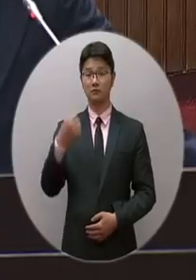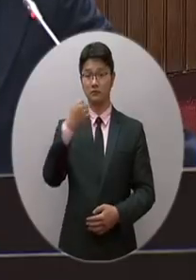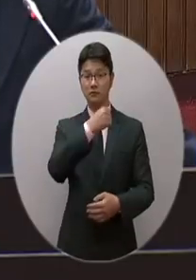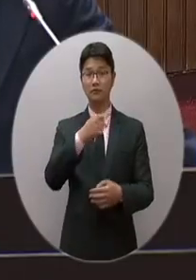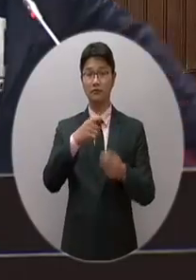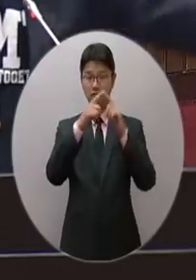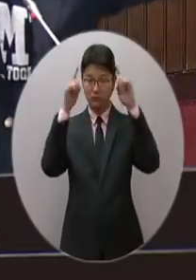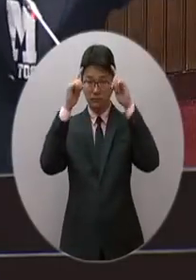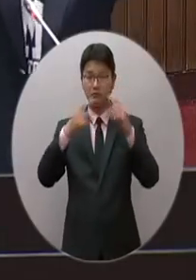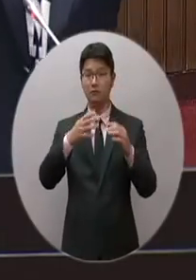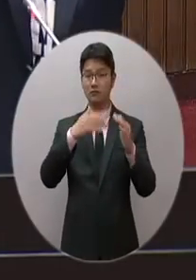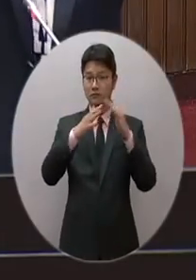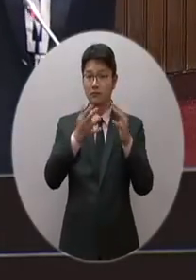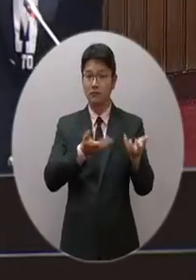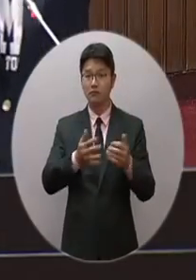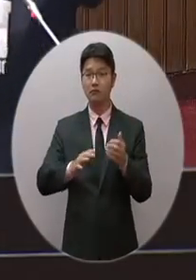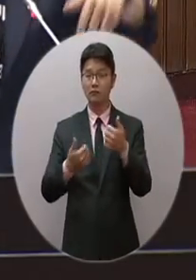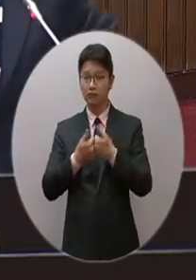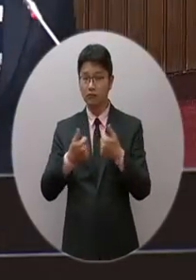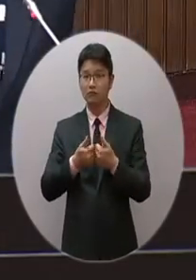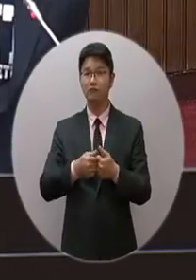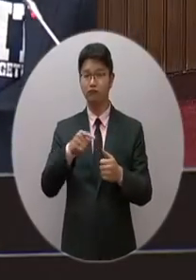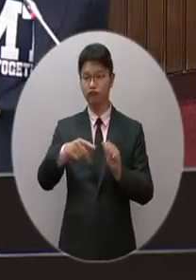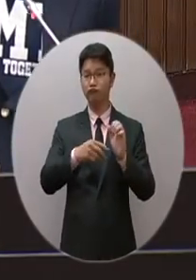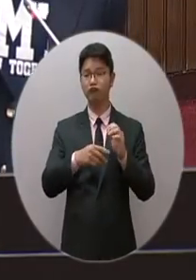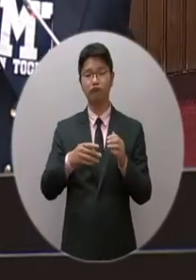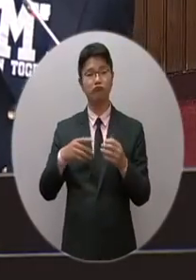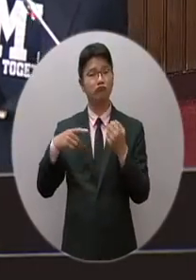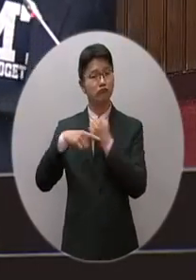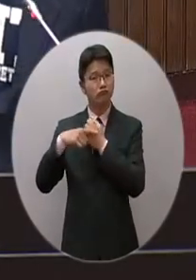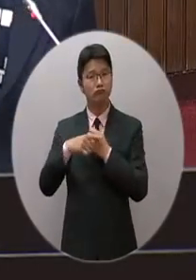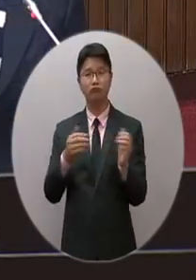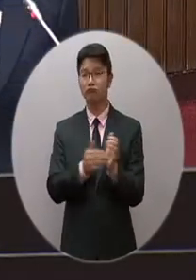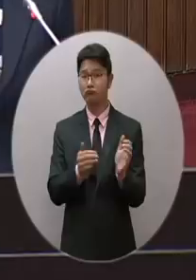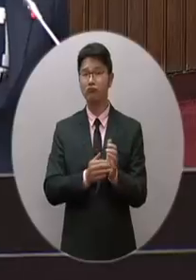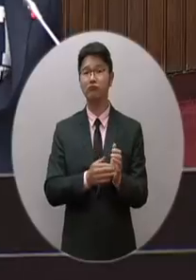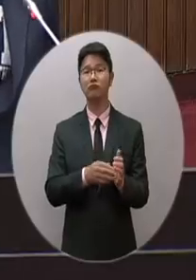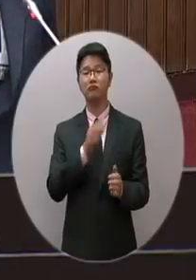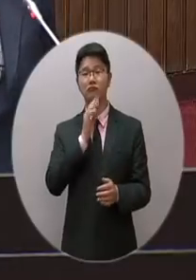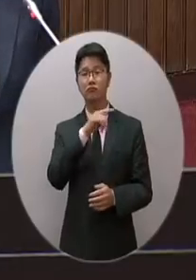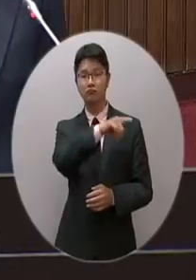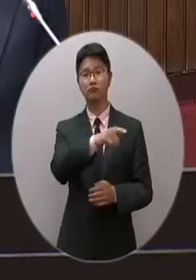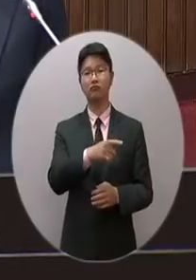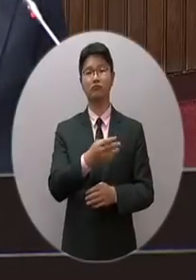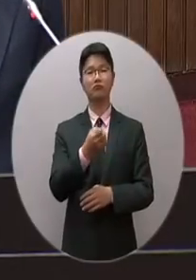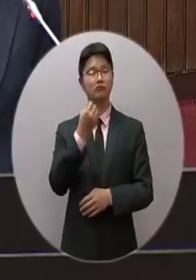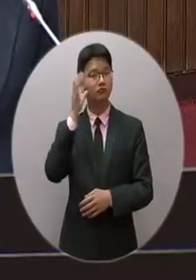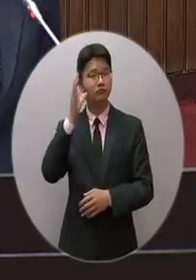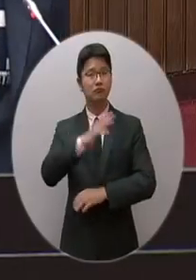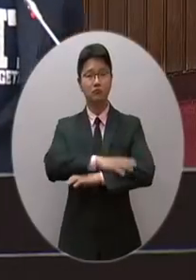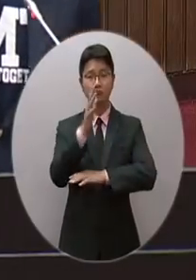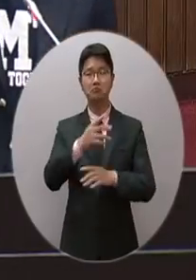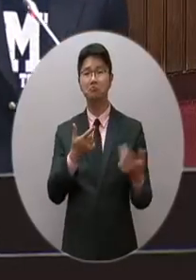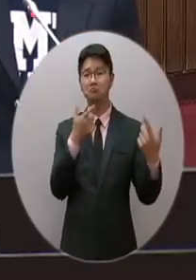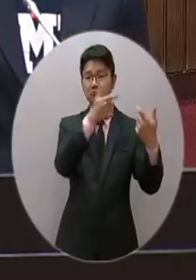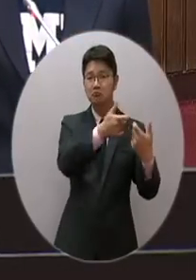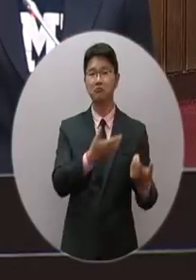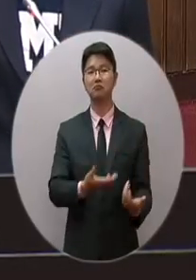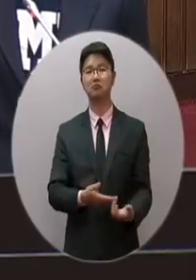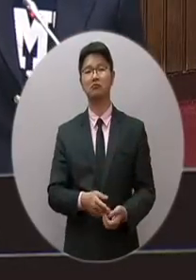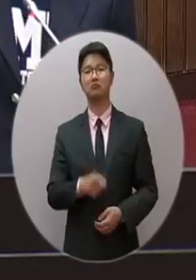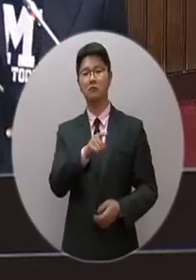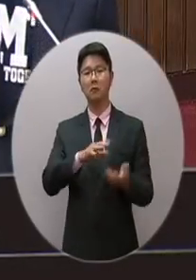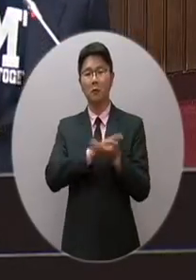经厘清了，跟太太侯一样，这个名单就是遴选委，然后你们就配合媒体，特定媒体在旁边在丢泥